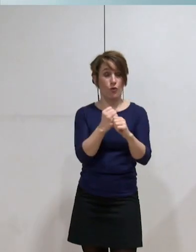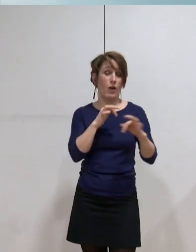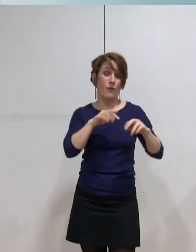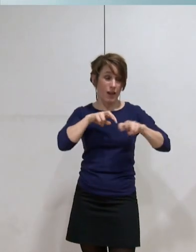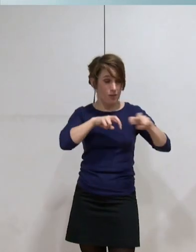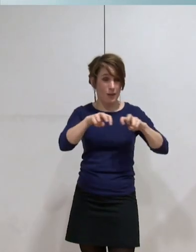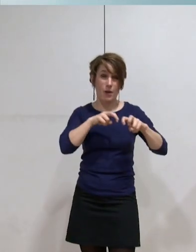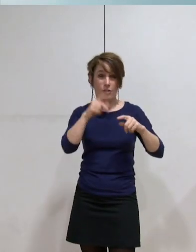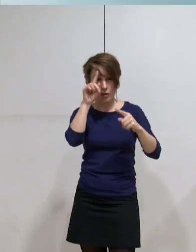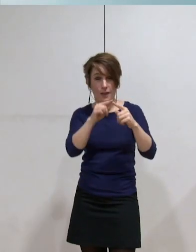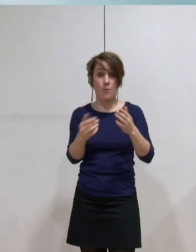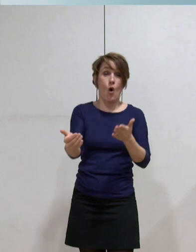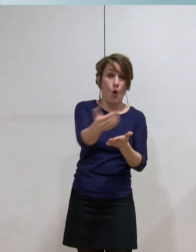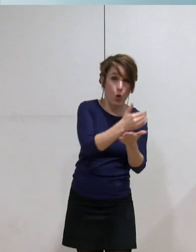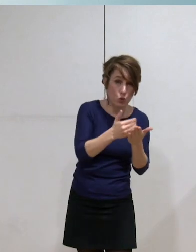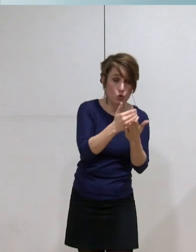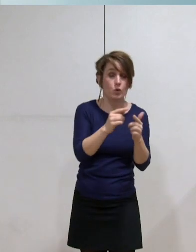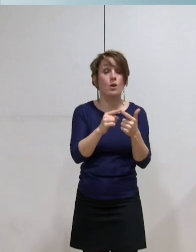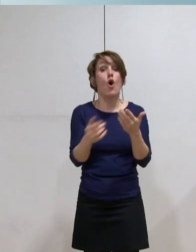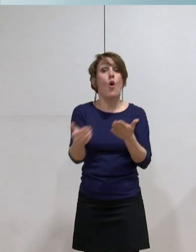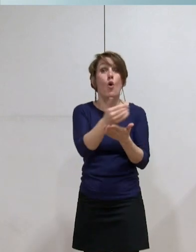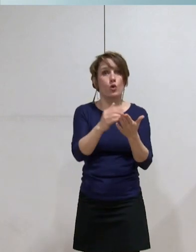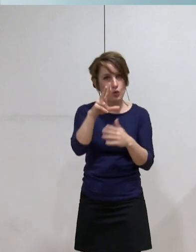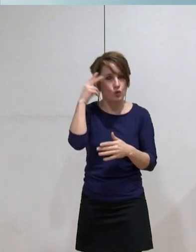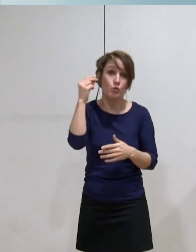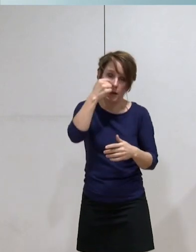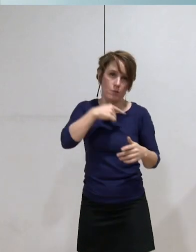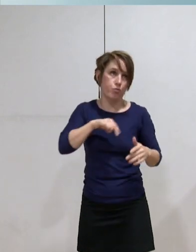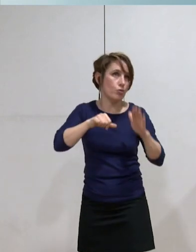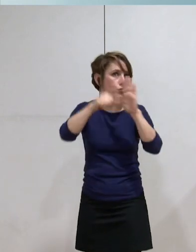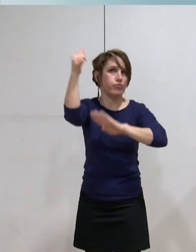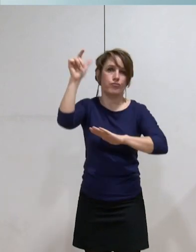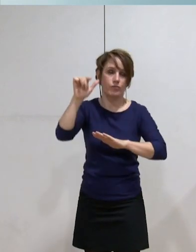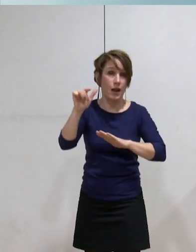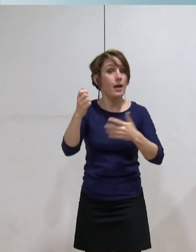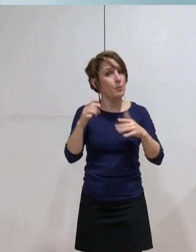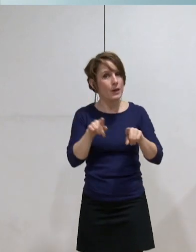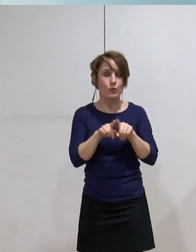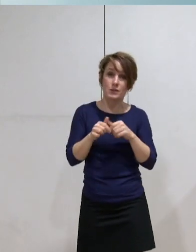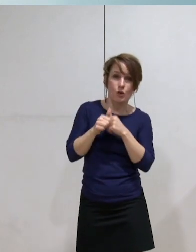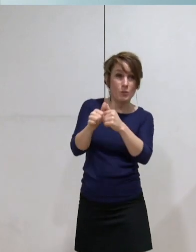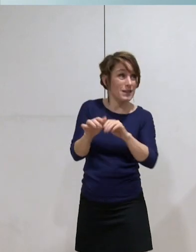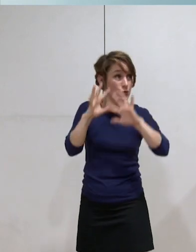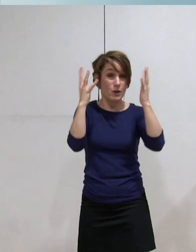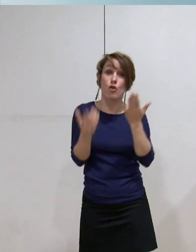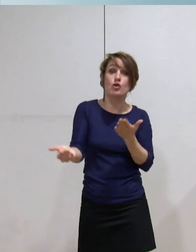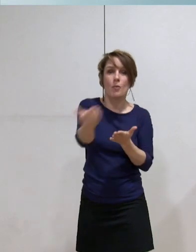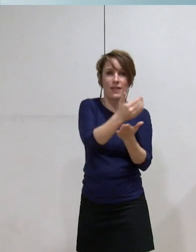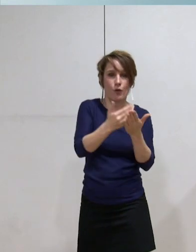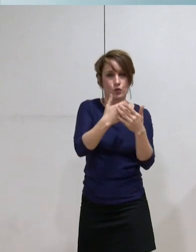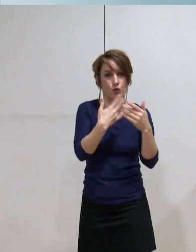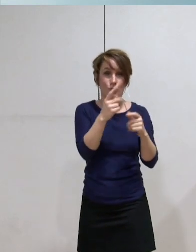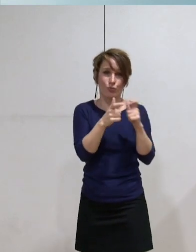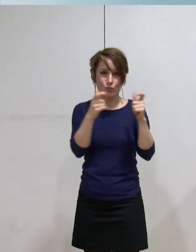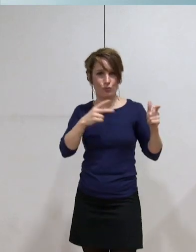ressources ressources humaines qui sont pour nous un élément essentiel mais mais qui viennent s'appuyer sur l'ensemble des ressources de notre collectivité pour